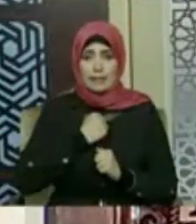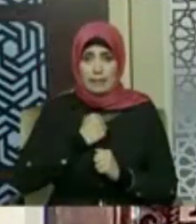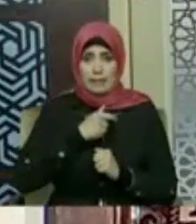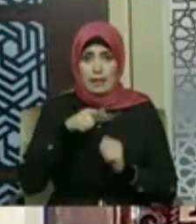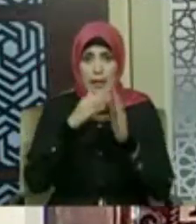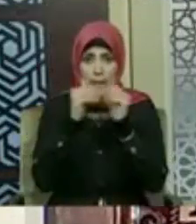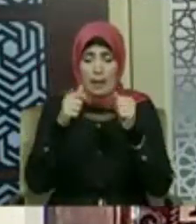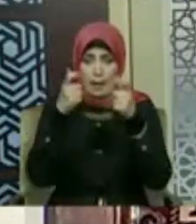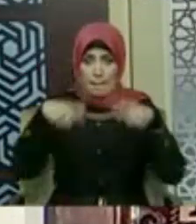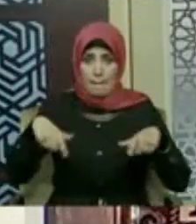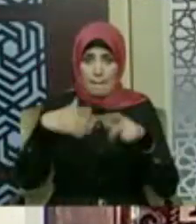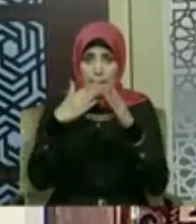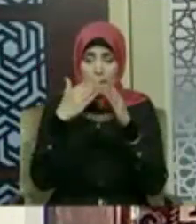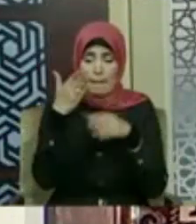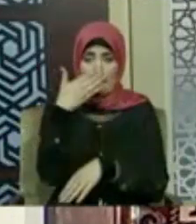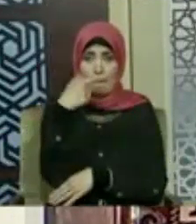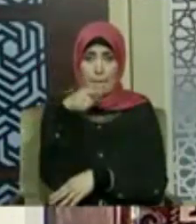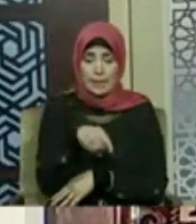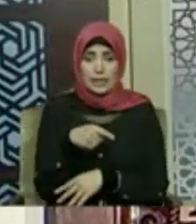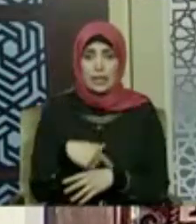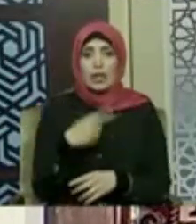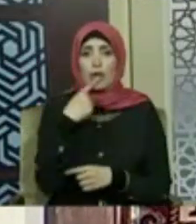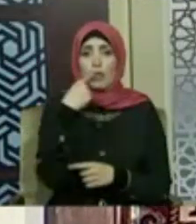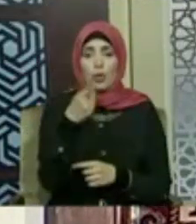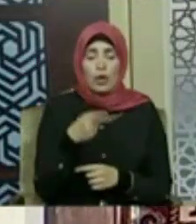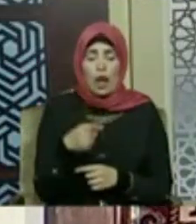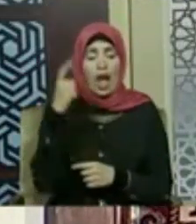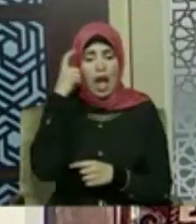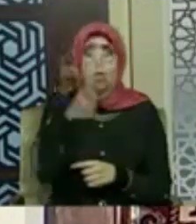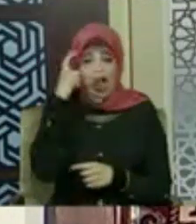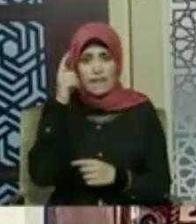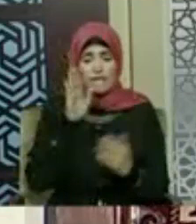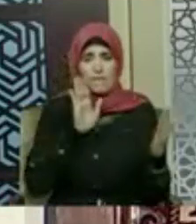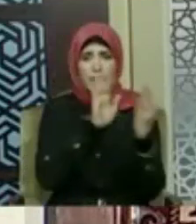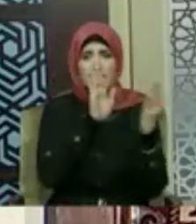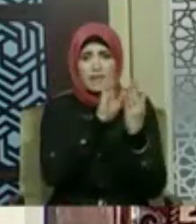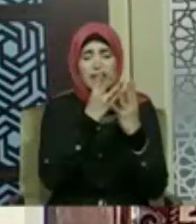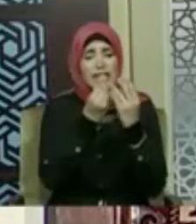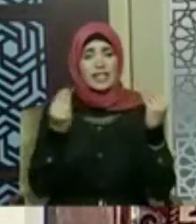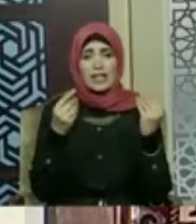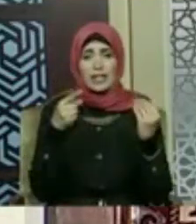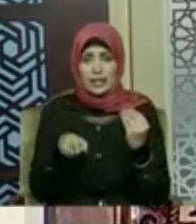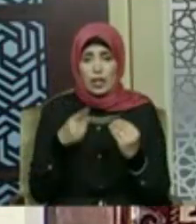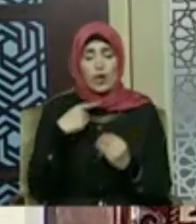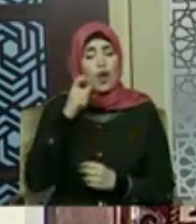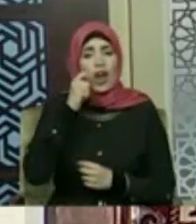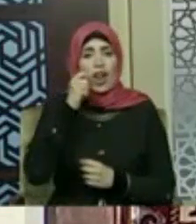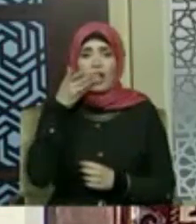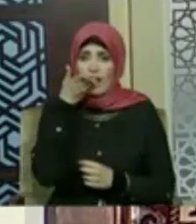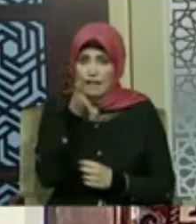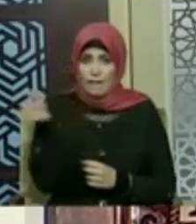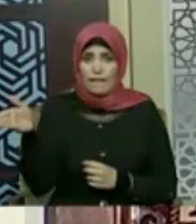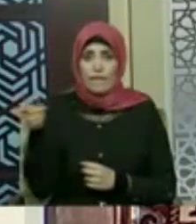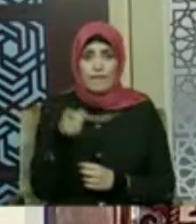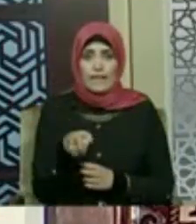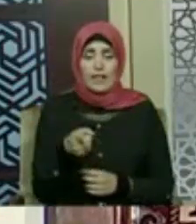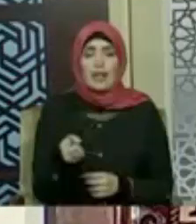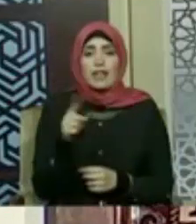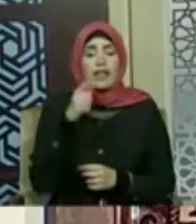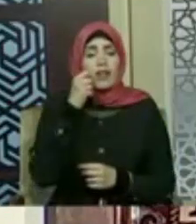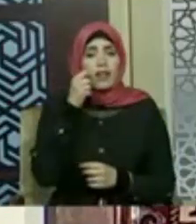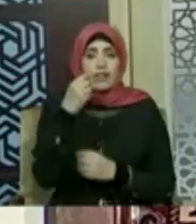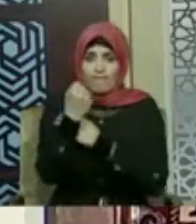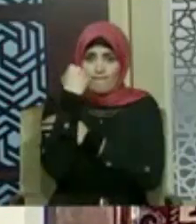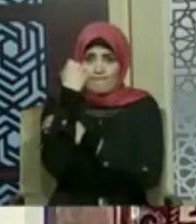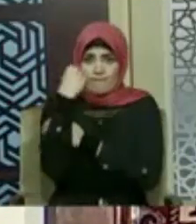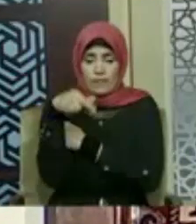الذين يقدرون حجم التحديات، فتراهم رجالا، ولا سيما